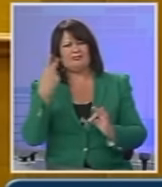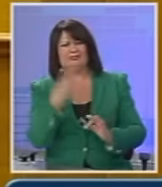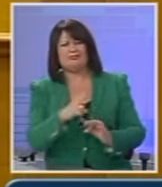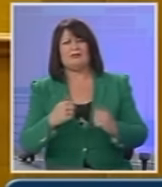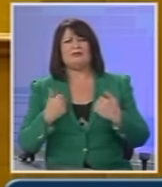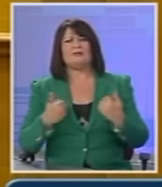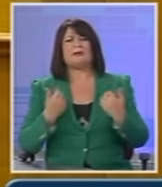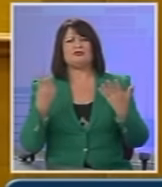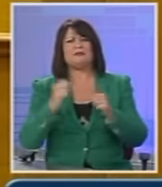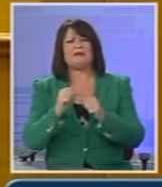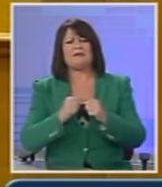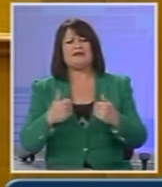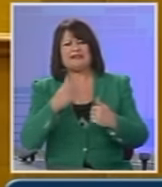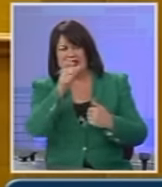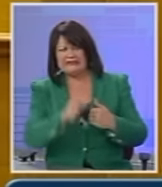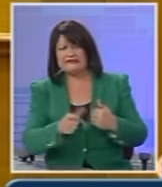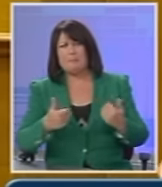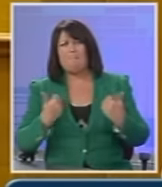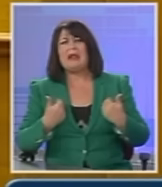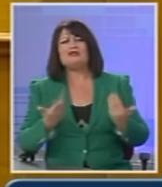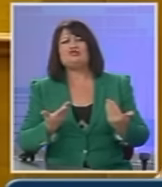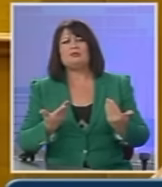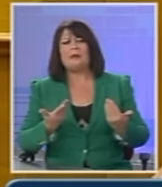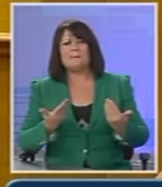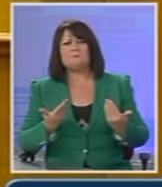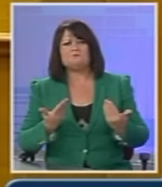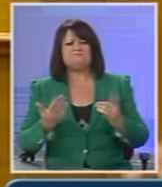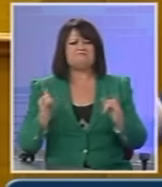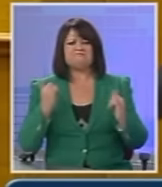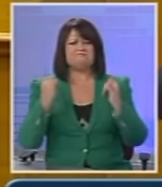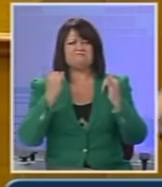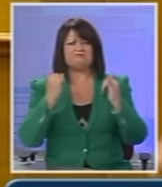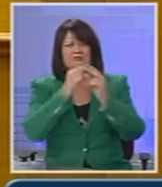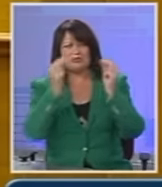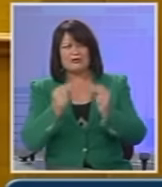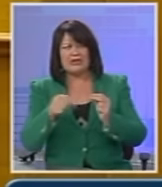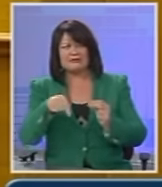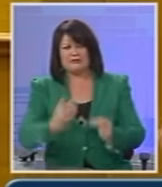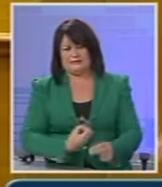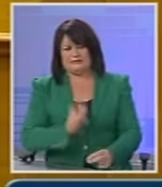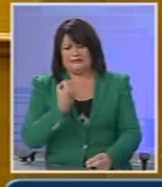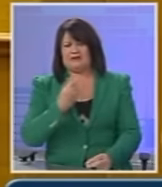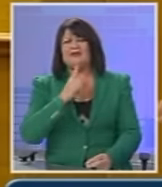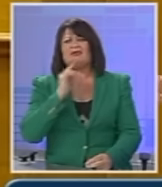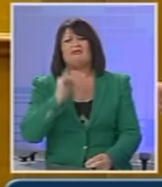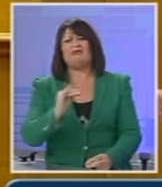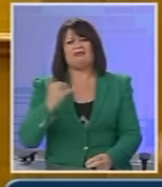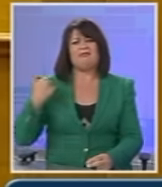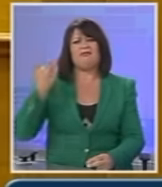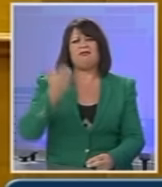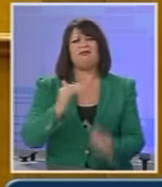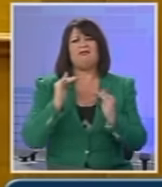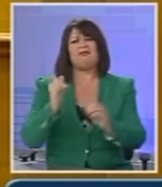του πρώτου επταμήνου. Και κανείς δεν αισθάνεται ότι σήμερα είναι καλύτερα από ότι το Γενάρη. Όλοι θεωρούν, όποιον πολίτη